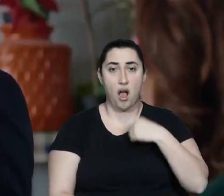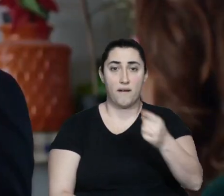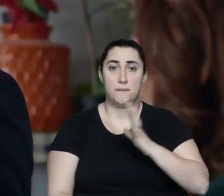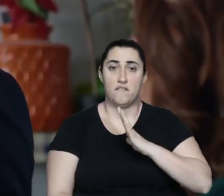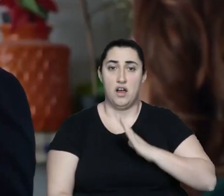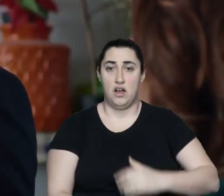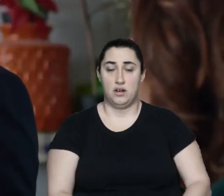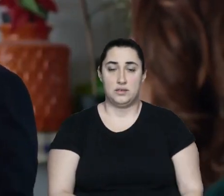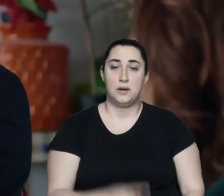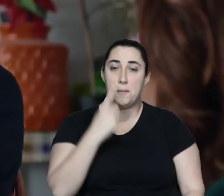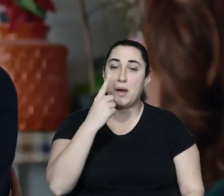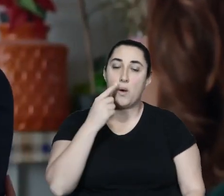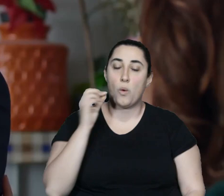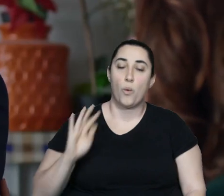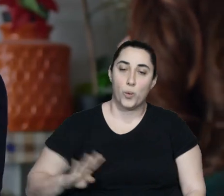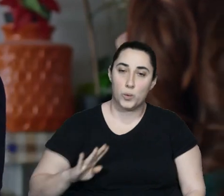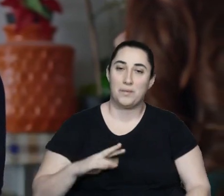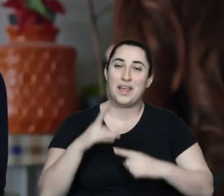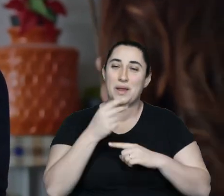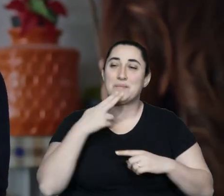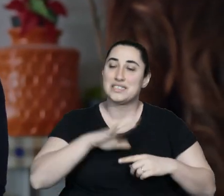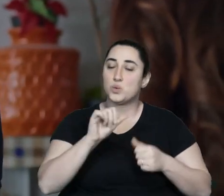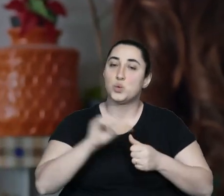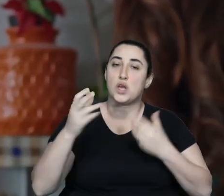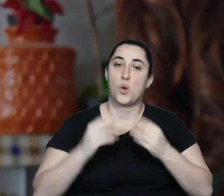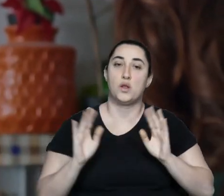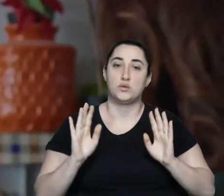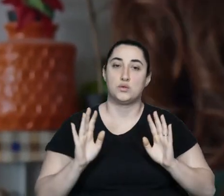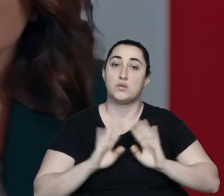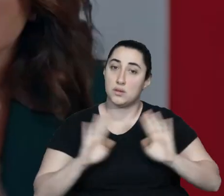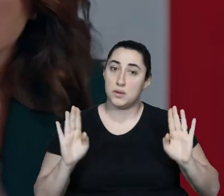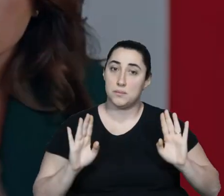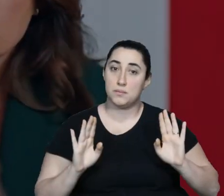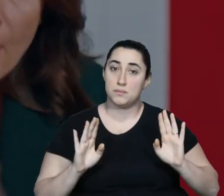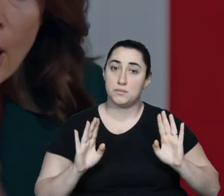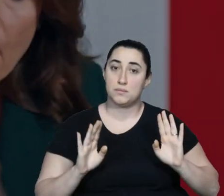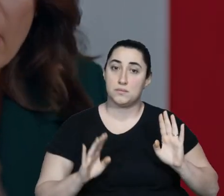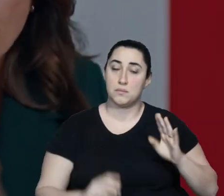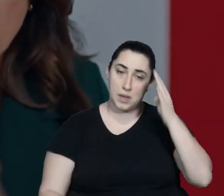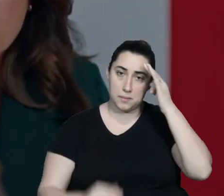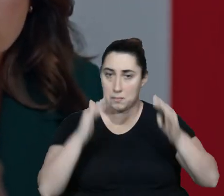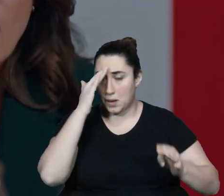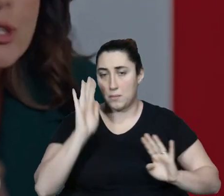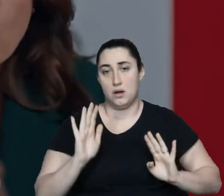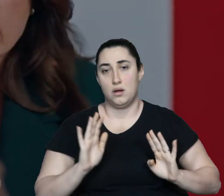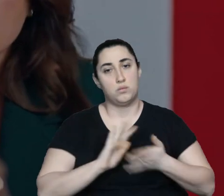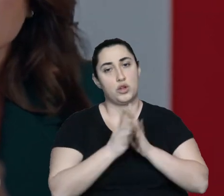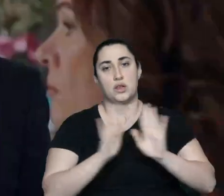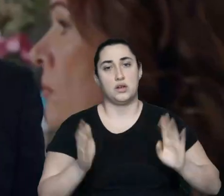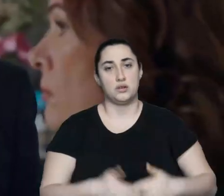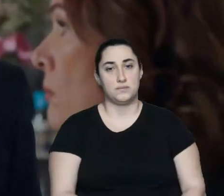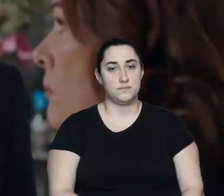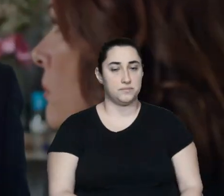var. Bak oğlum, İbrahim'in kızlarından uzak duracaksın. Evet. Merhaba, merhaba. Anca o